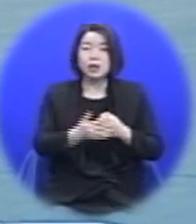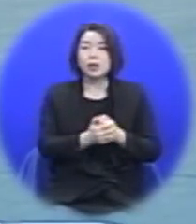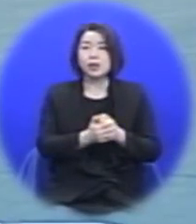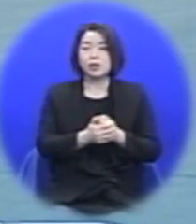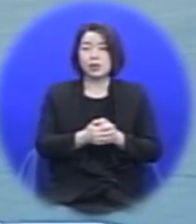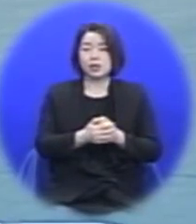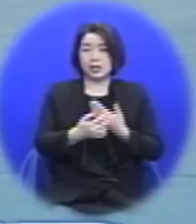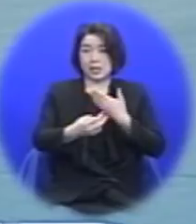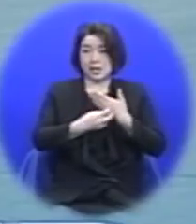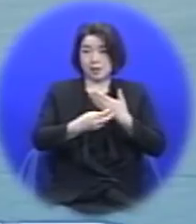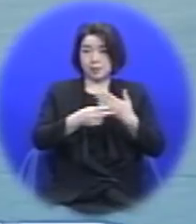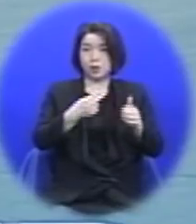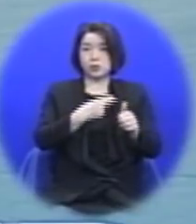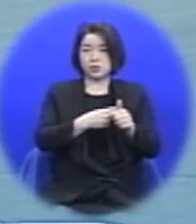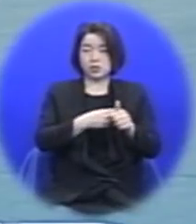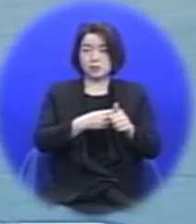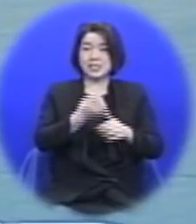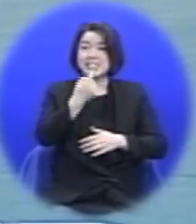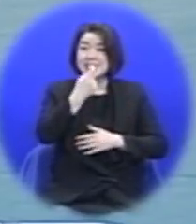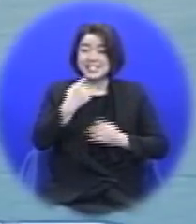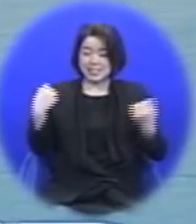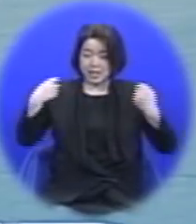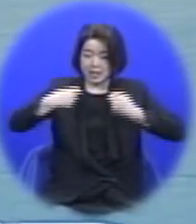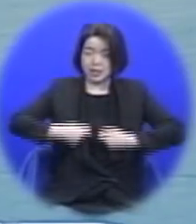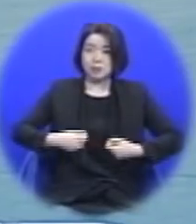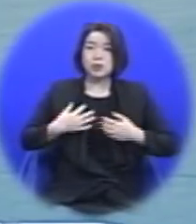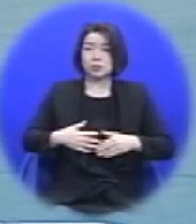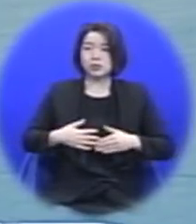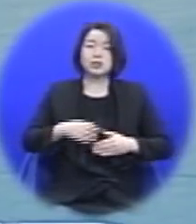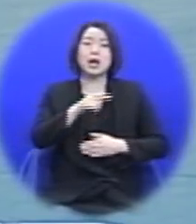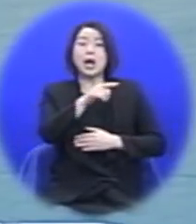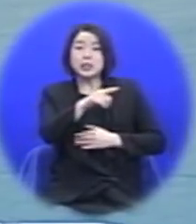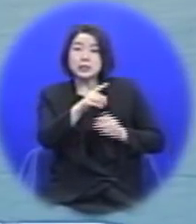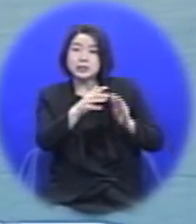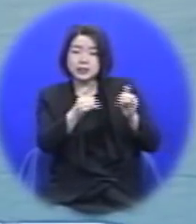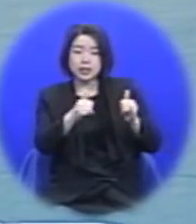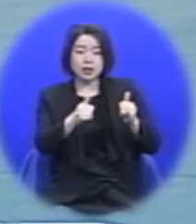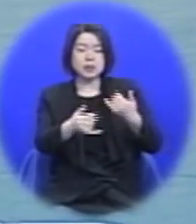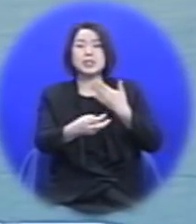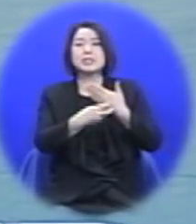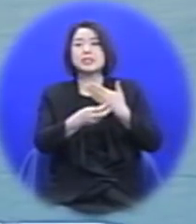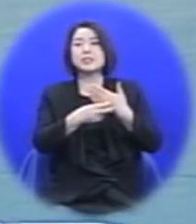의사가 가운을 입는 것은 그가 의사라는 것을 드러내는 것이죠.